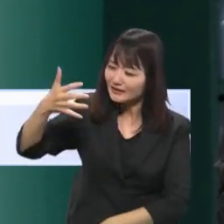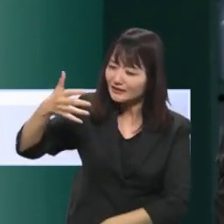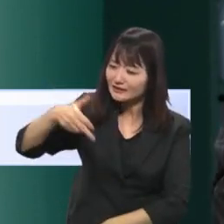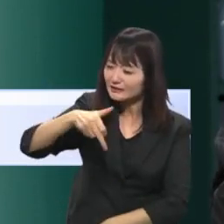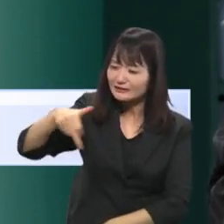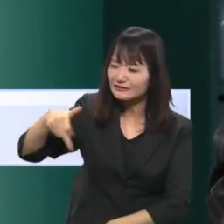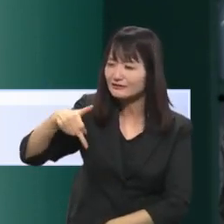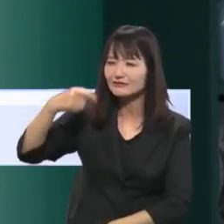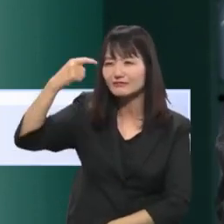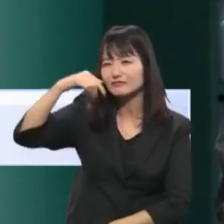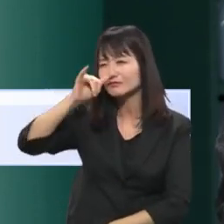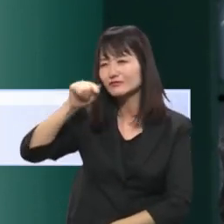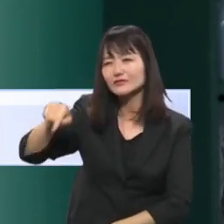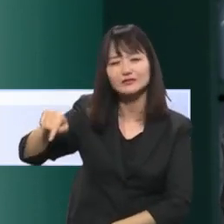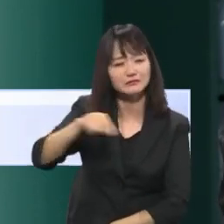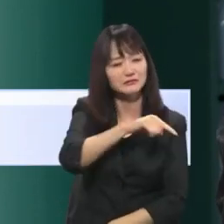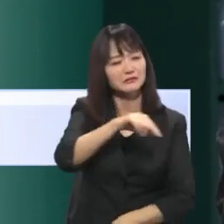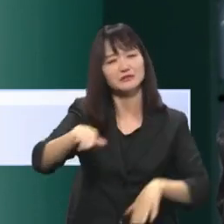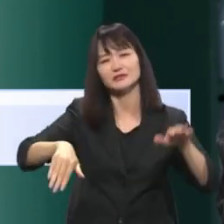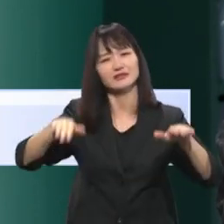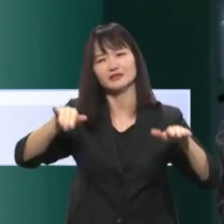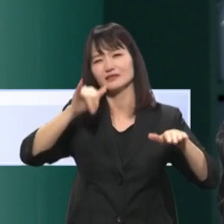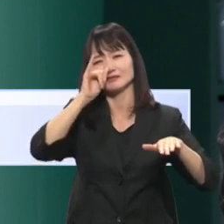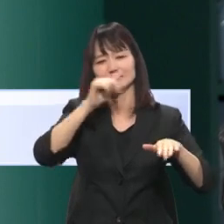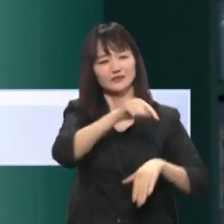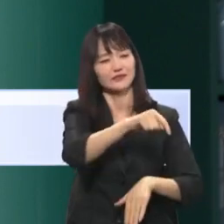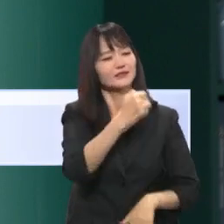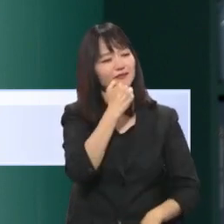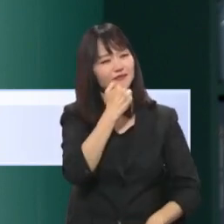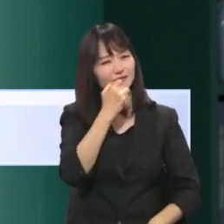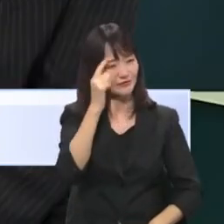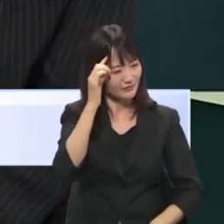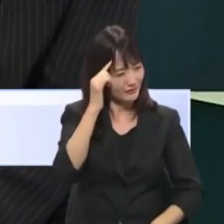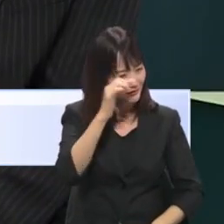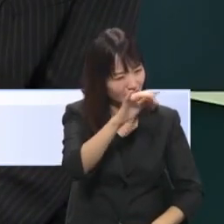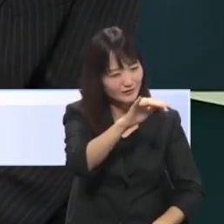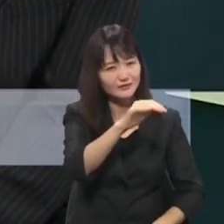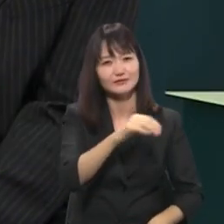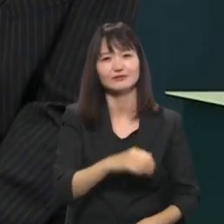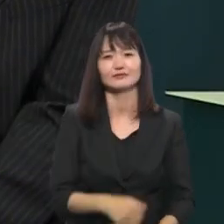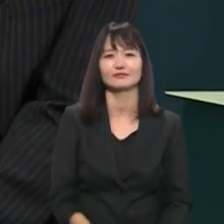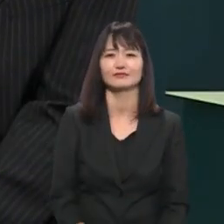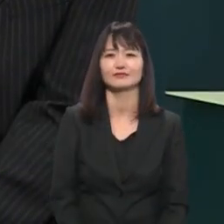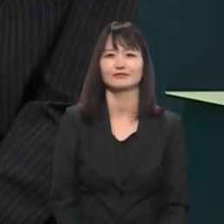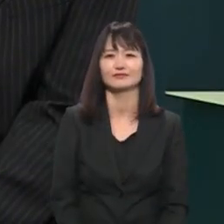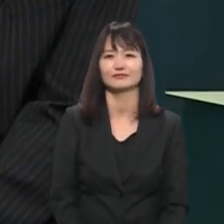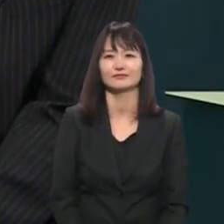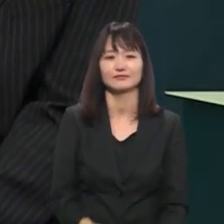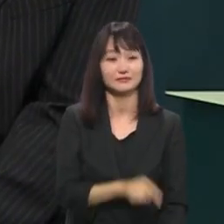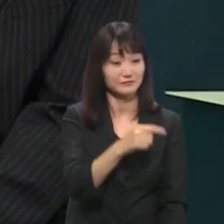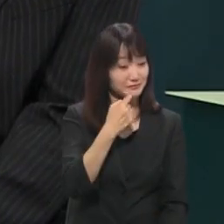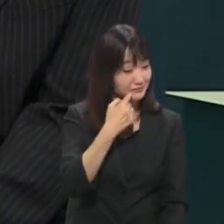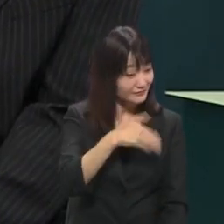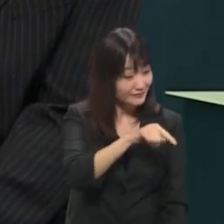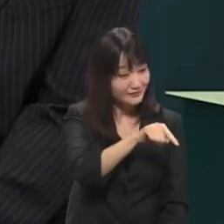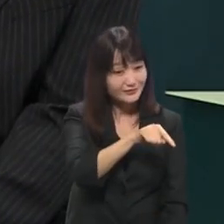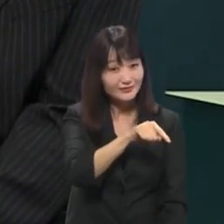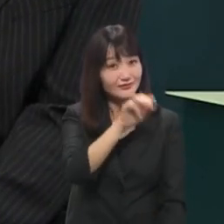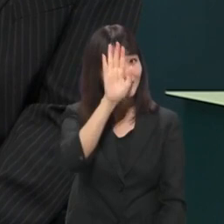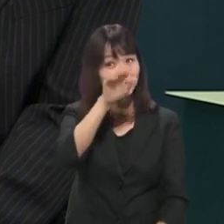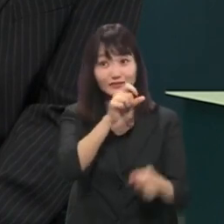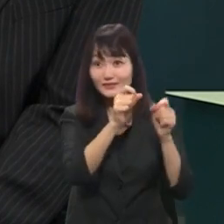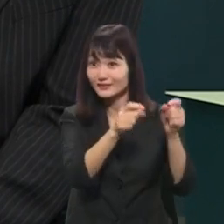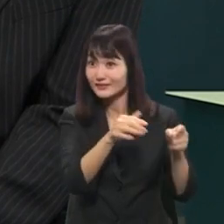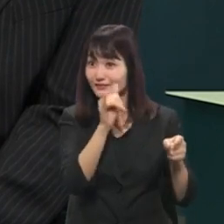느끼다 보니까 그런 웃음소리들이 많이 그립긴 하죠 그런게 좀 아쉬우신데 앞으로 뭐 또 그럴 기회가